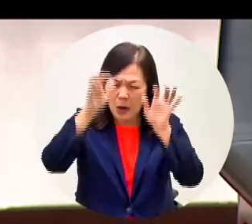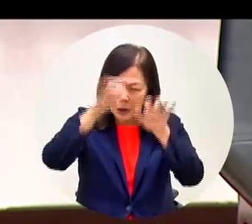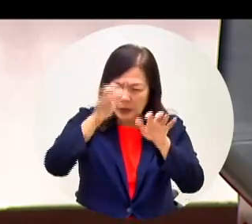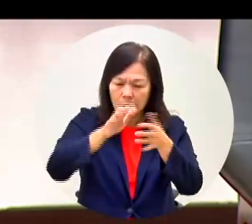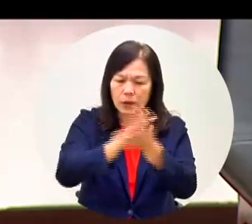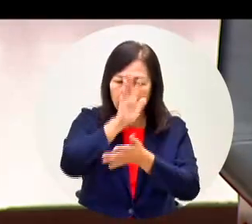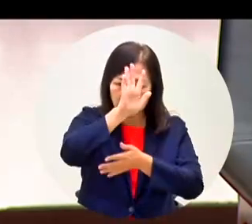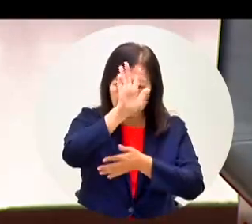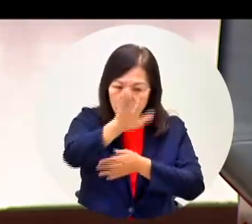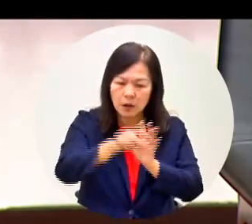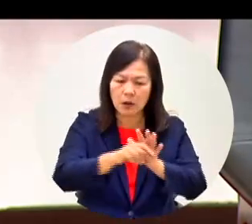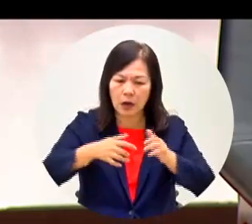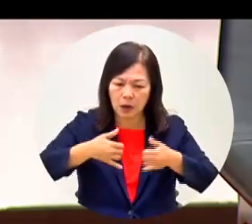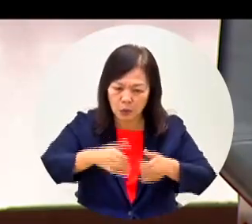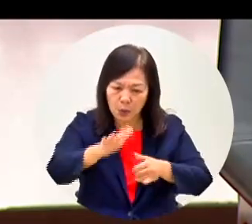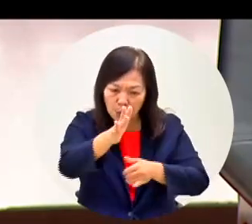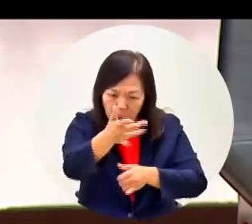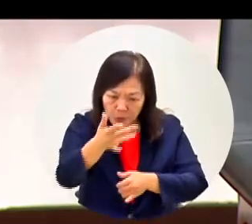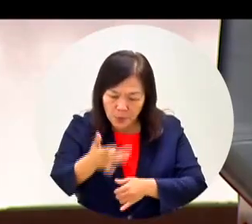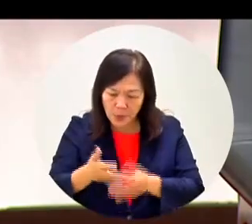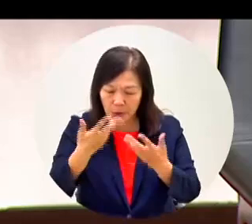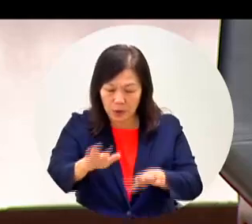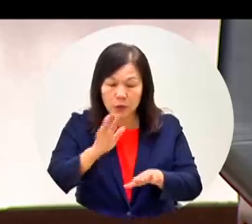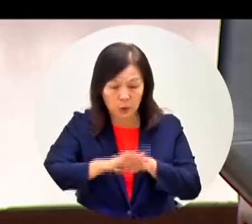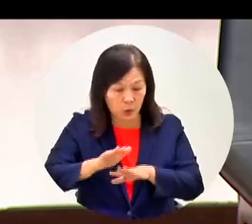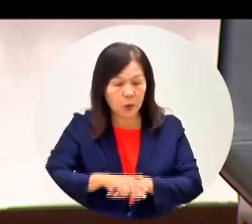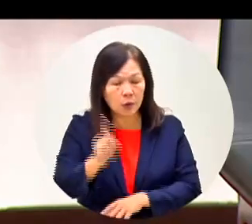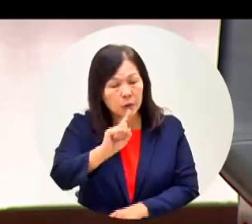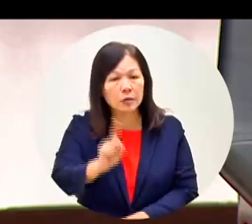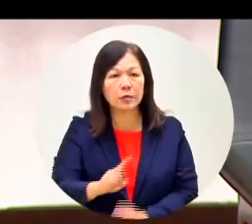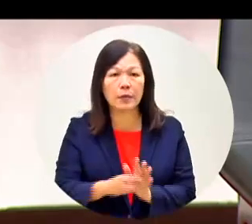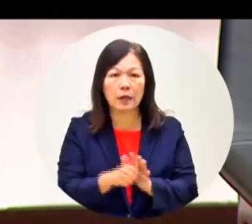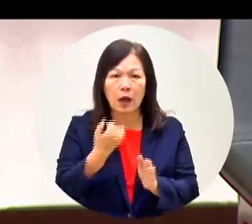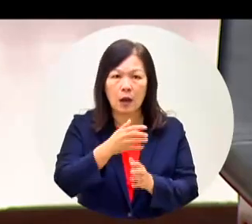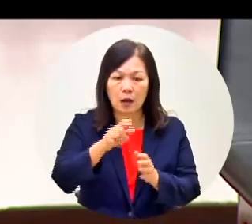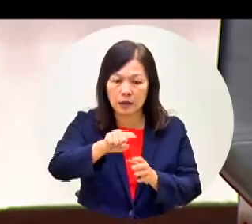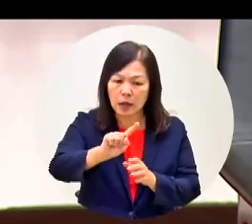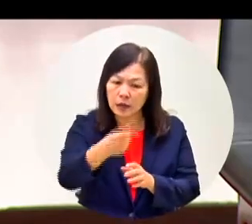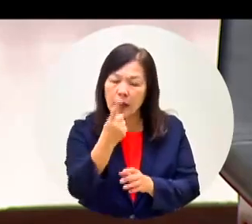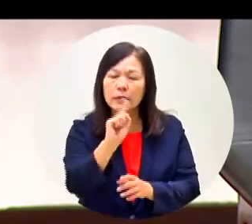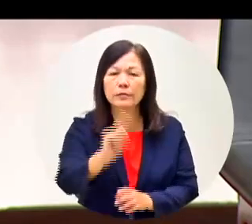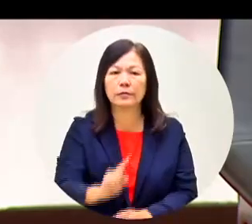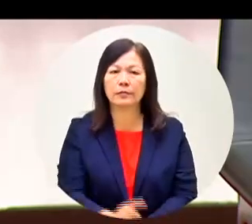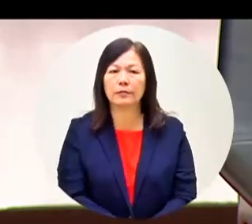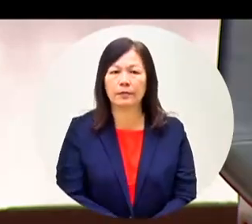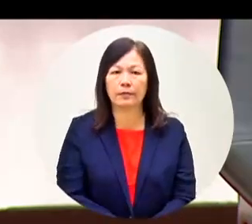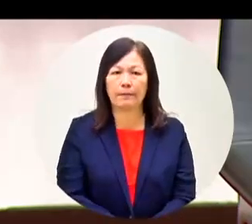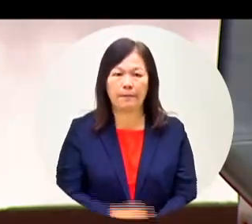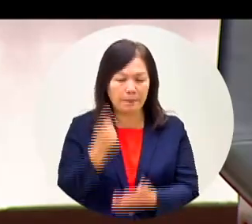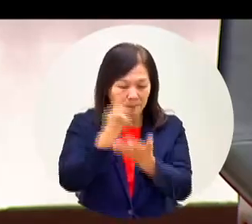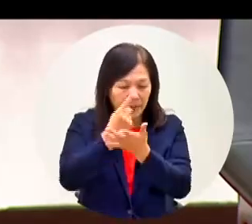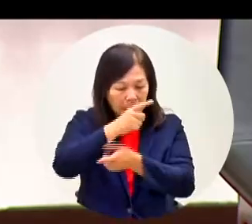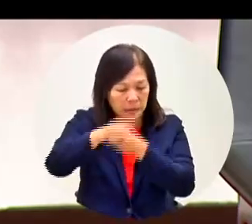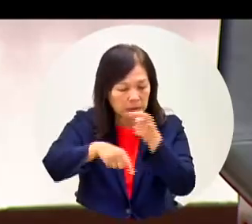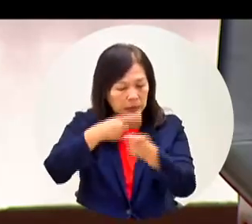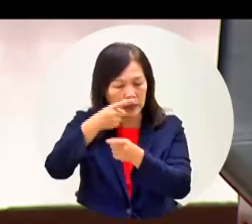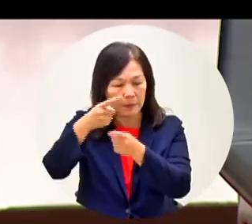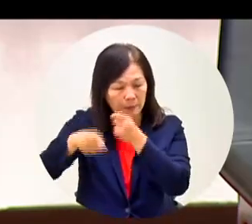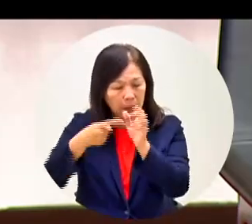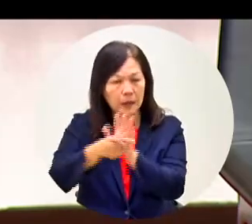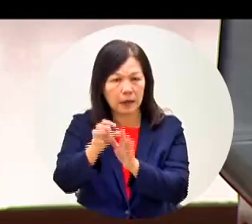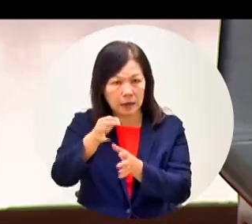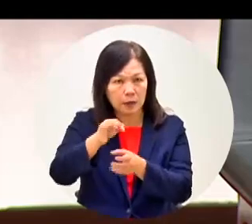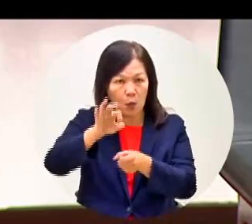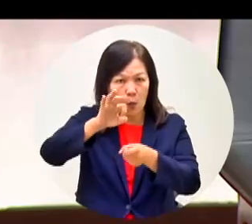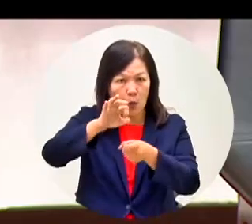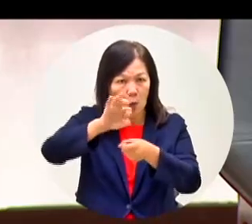坑洞洞，5000个天坑到底从何而来，我们每年编了这么多的经费，为什么高雄市